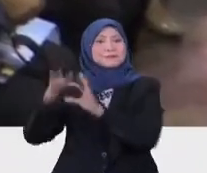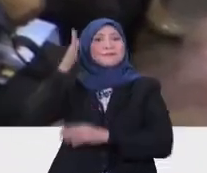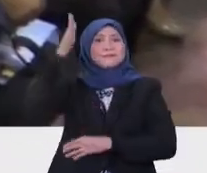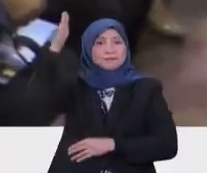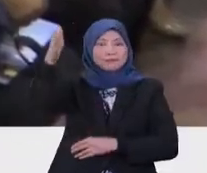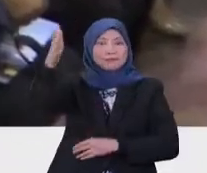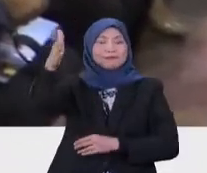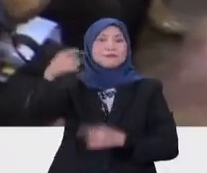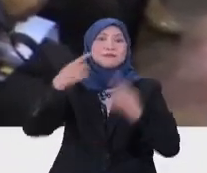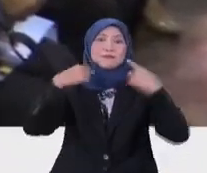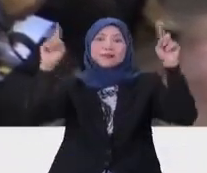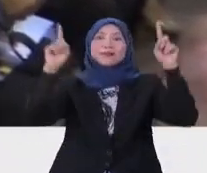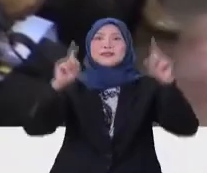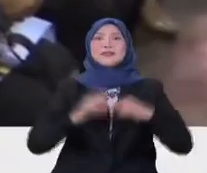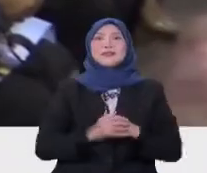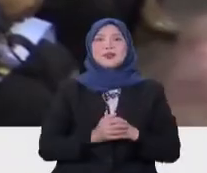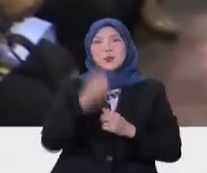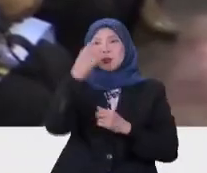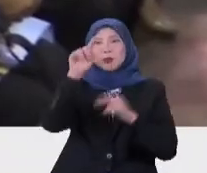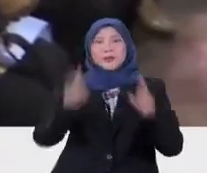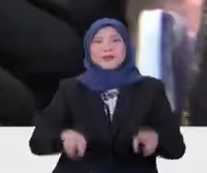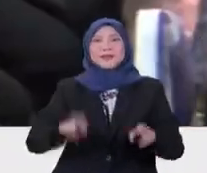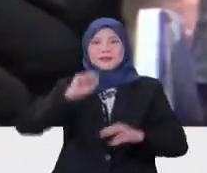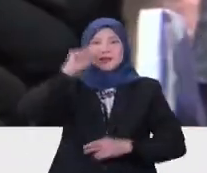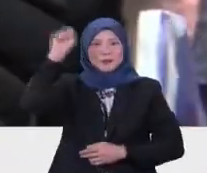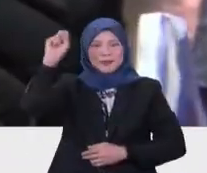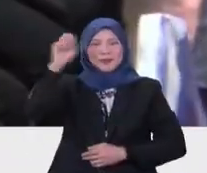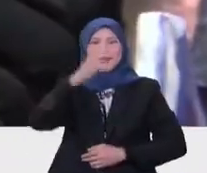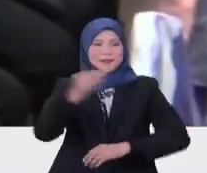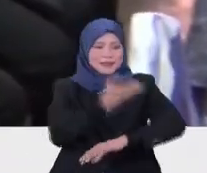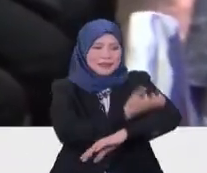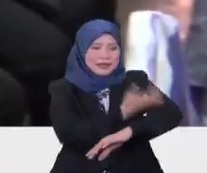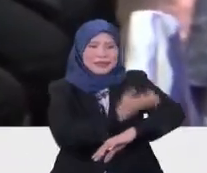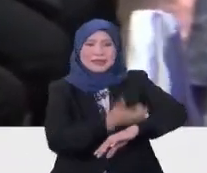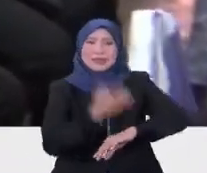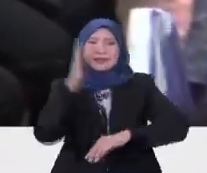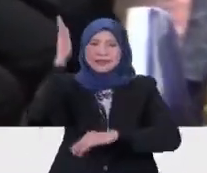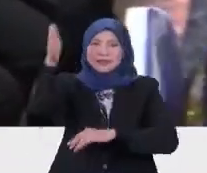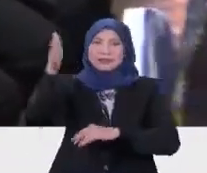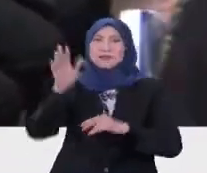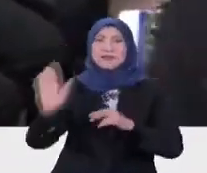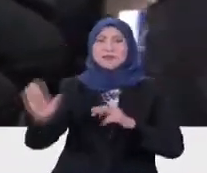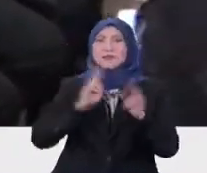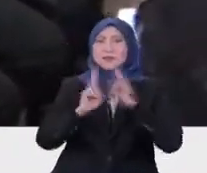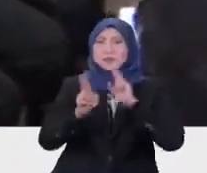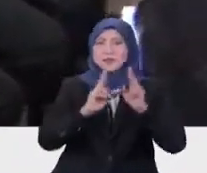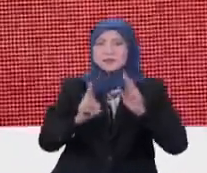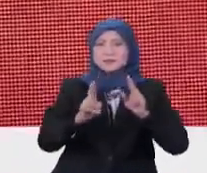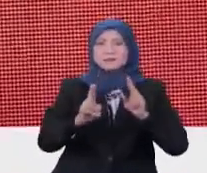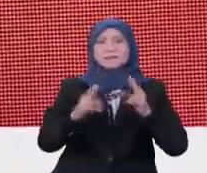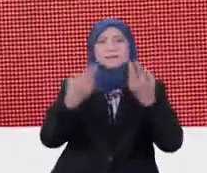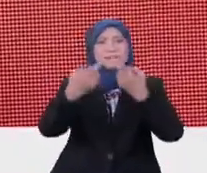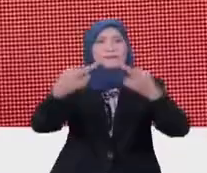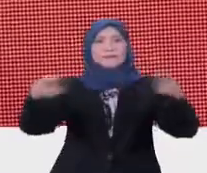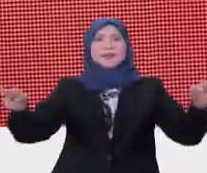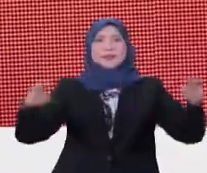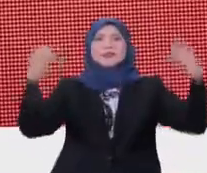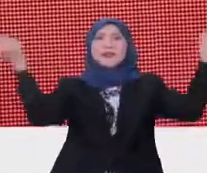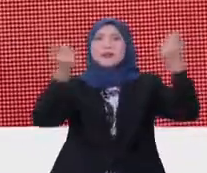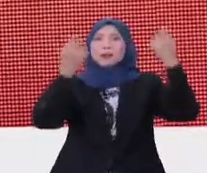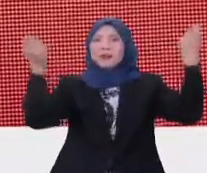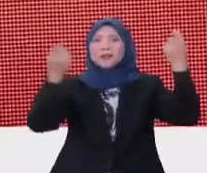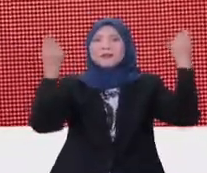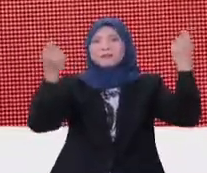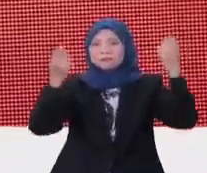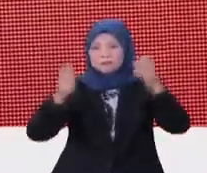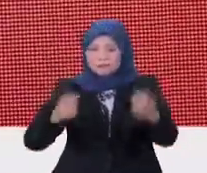depan yang lebih cemerlang untuk rakyat Sabah dan generasi akan datang. Beliau berucap demikian ketika merasmikan sambutan